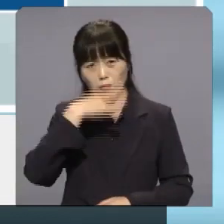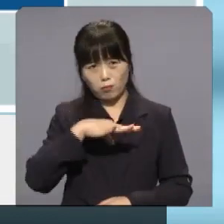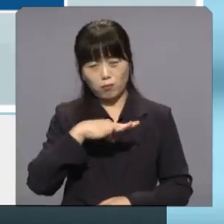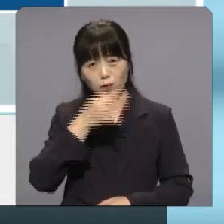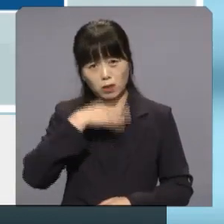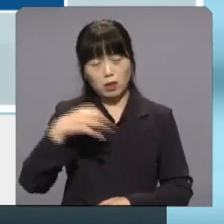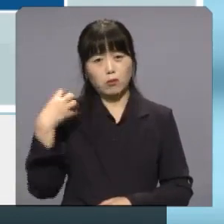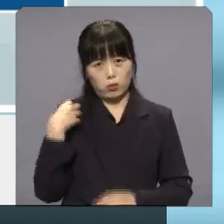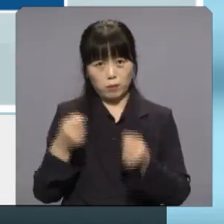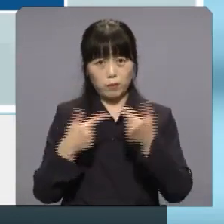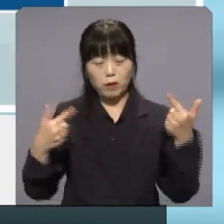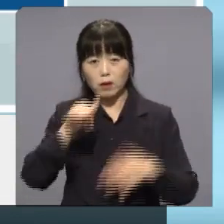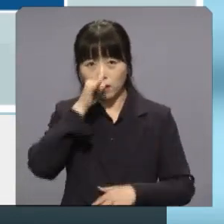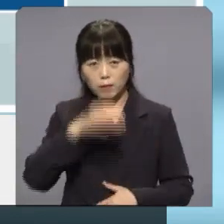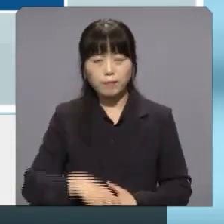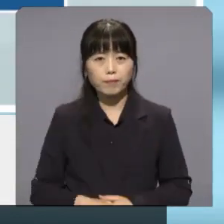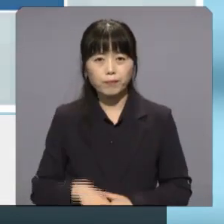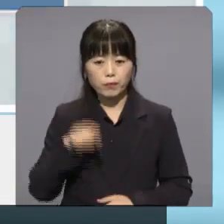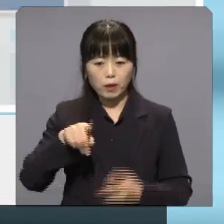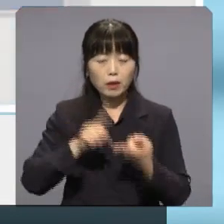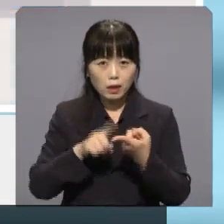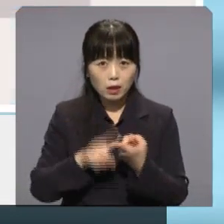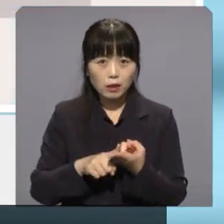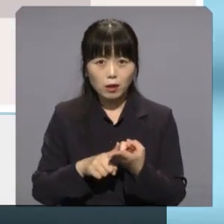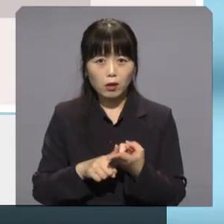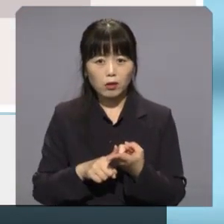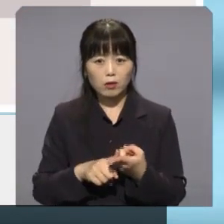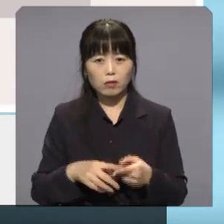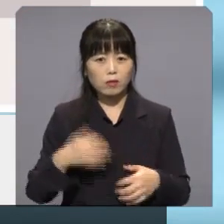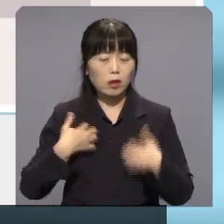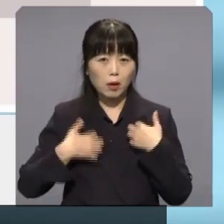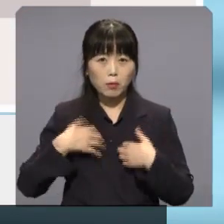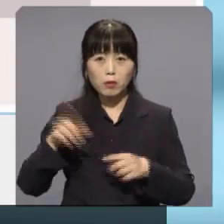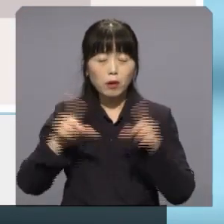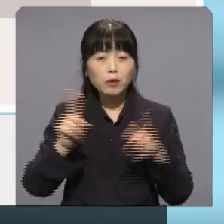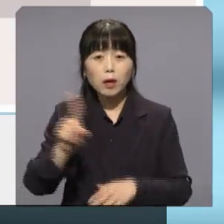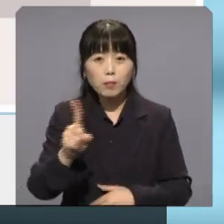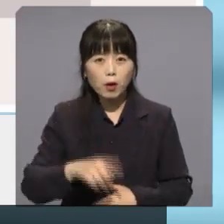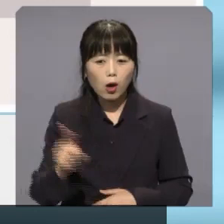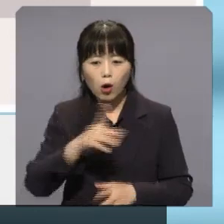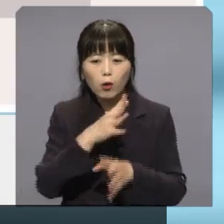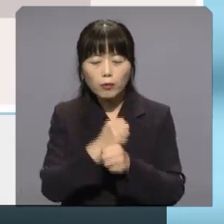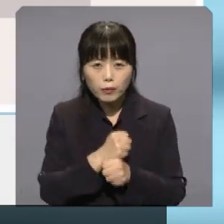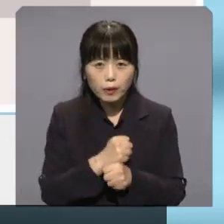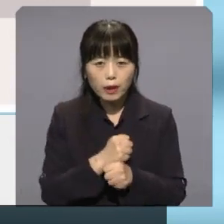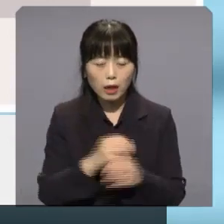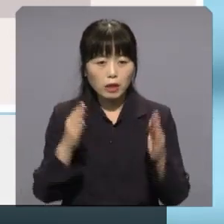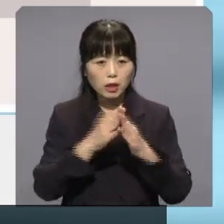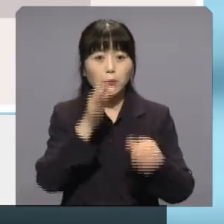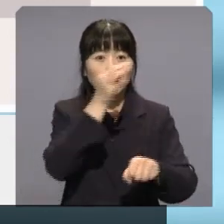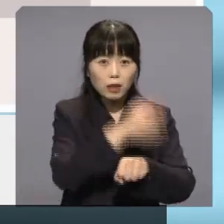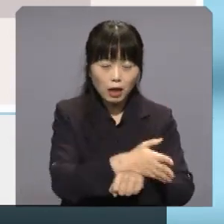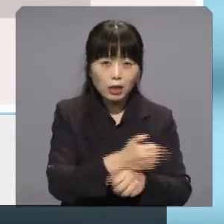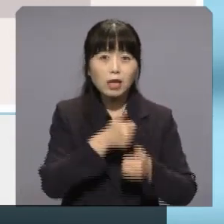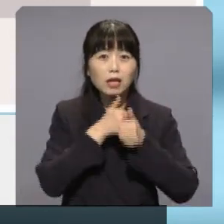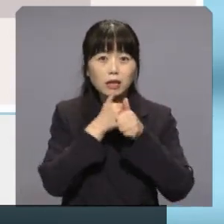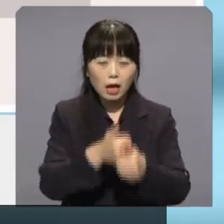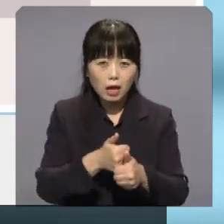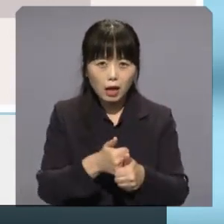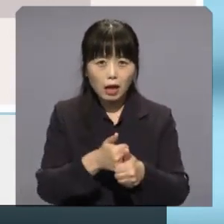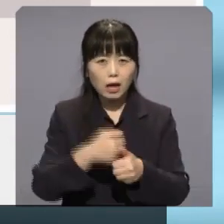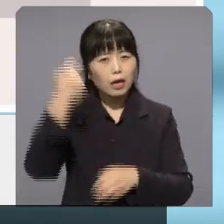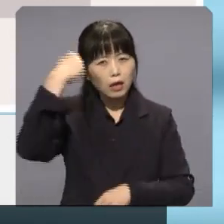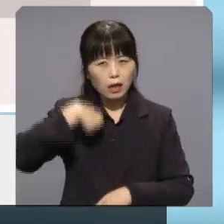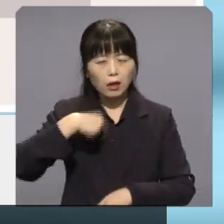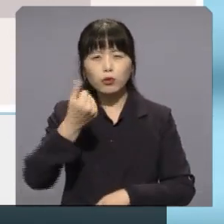조언을 늘었는데 지금 이 부분이 와 참 재미난 현상이 뭐냐면 언제 집을 산 느냐 에 따라서 체감